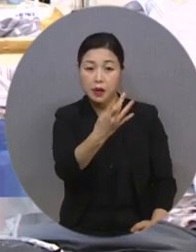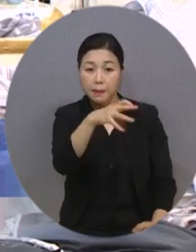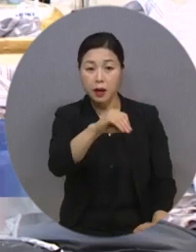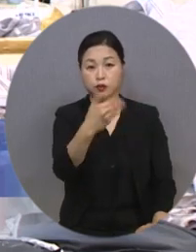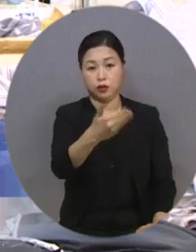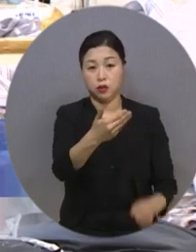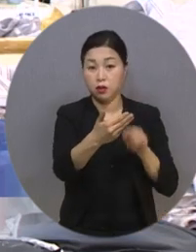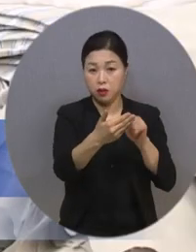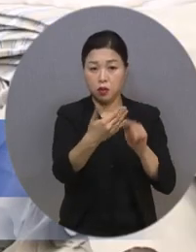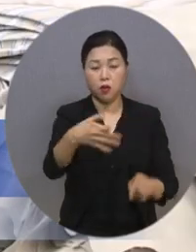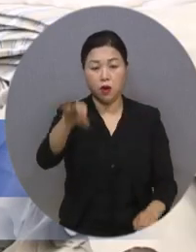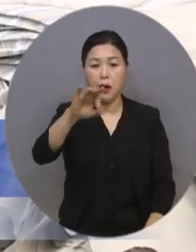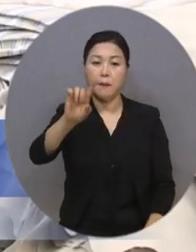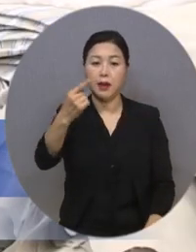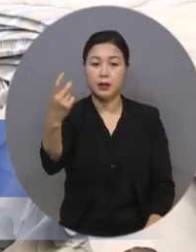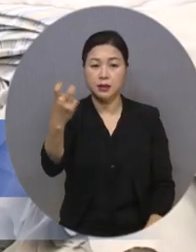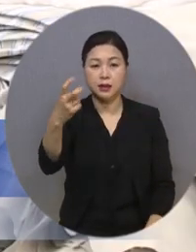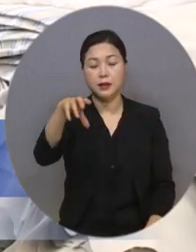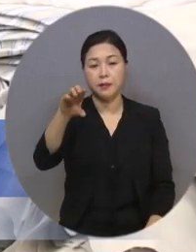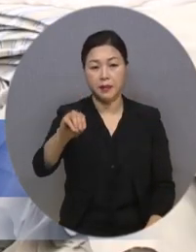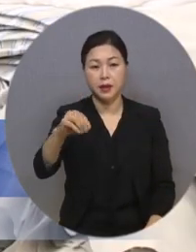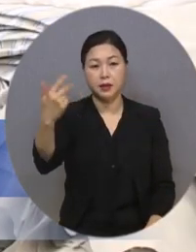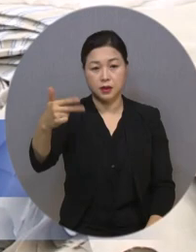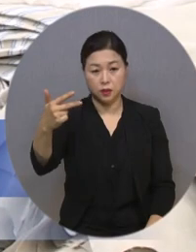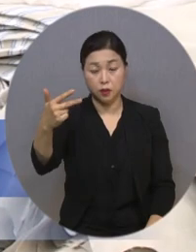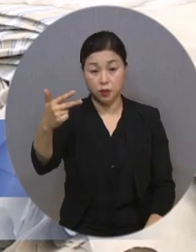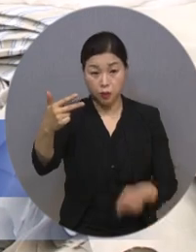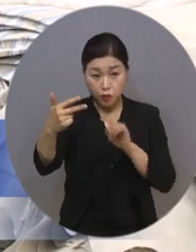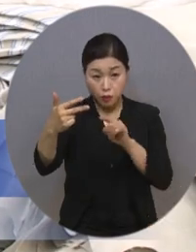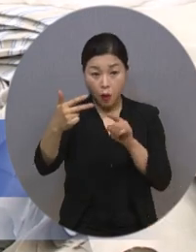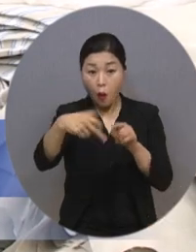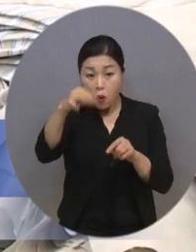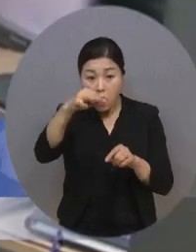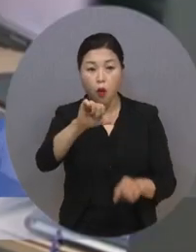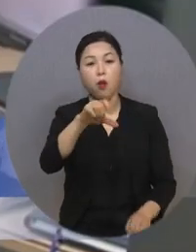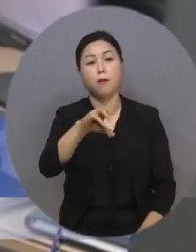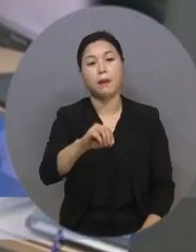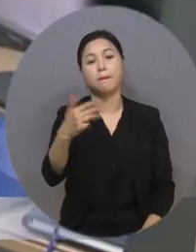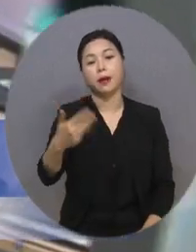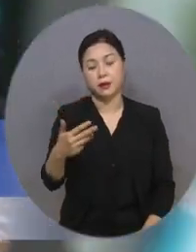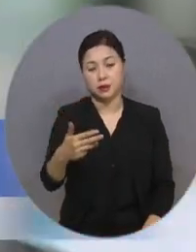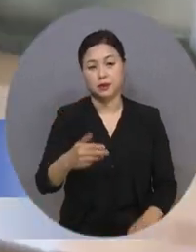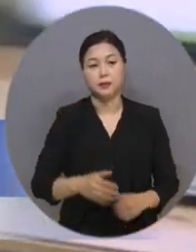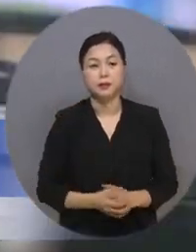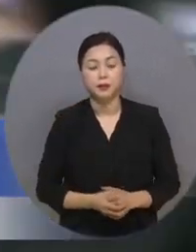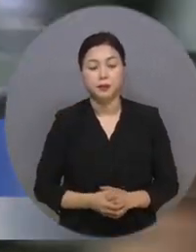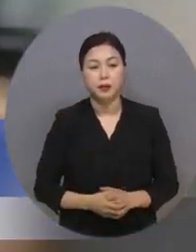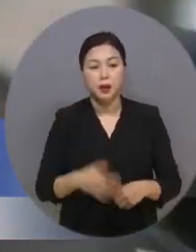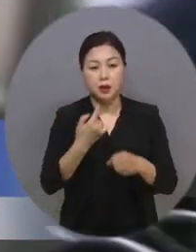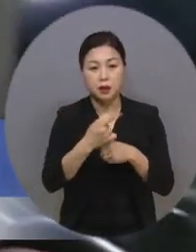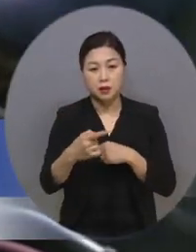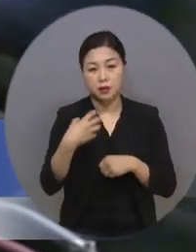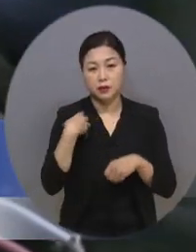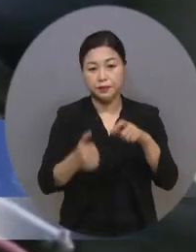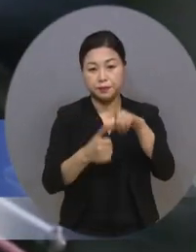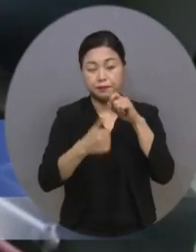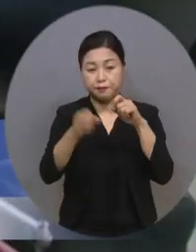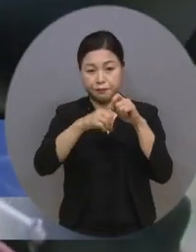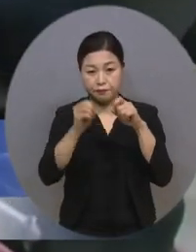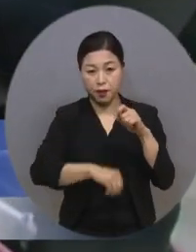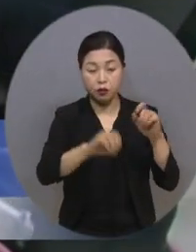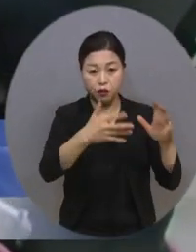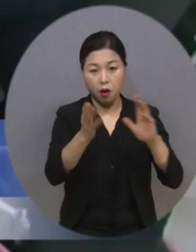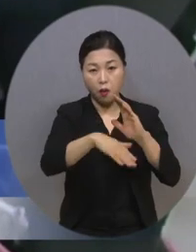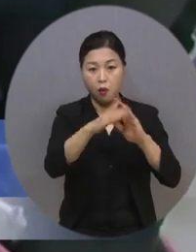120만 7천원으로 58,000원 상향하기로 했습니다 한편 내년도 의무고용률은 국가와